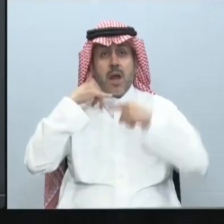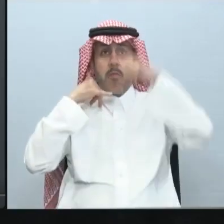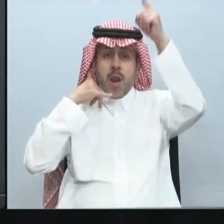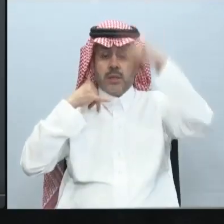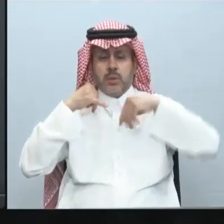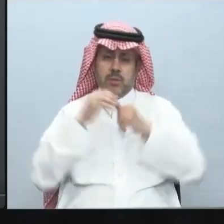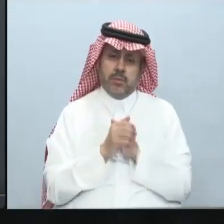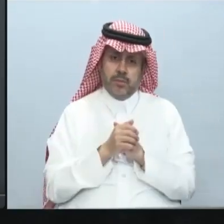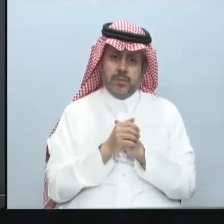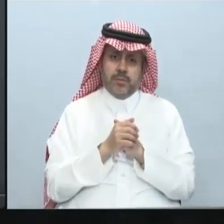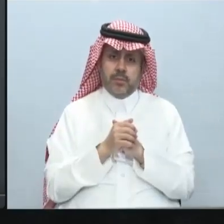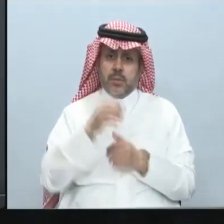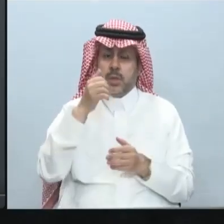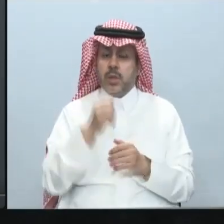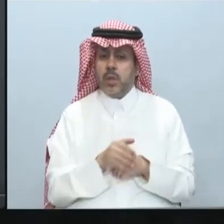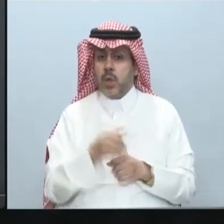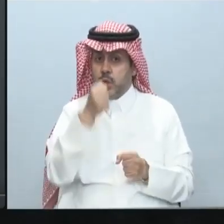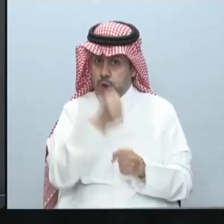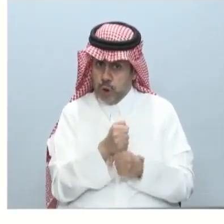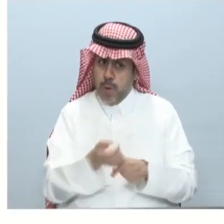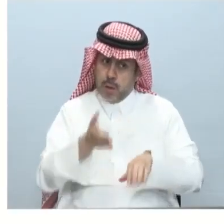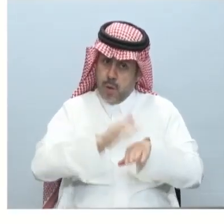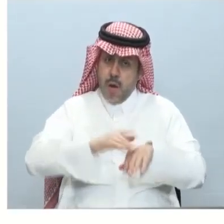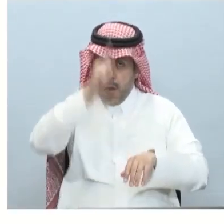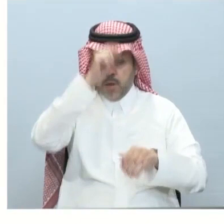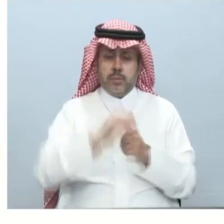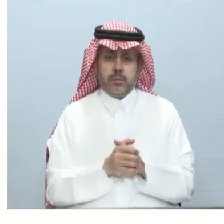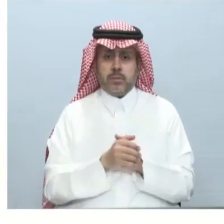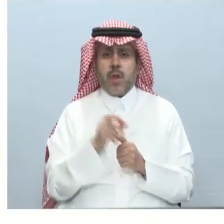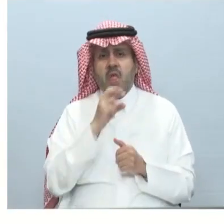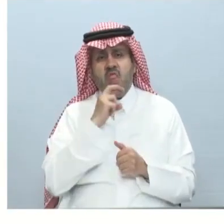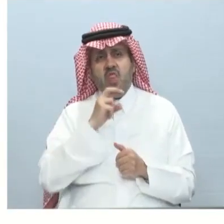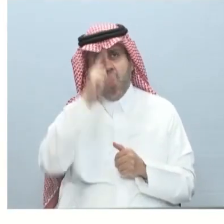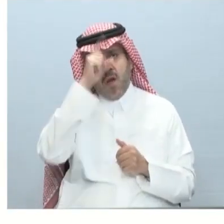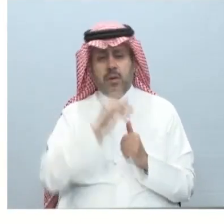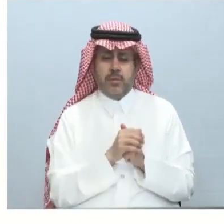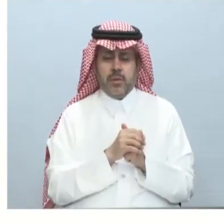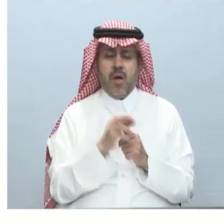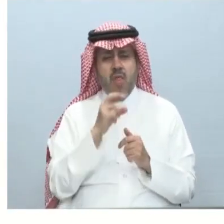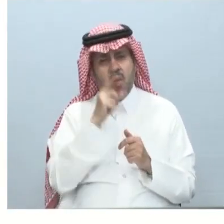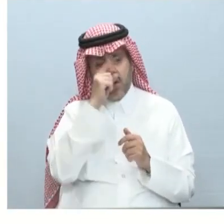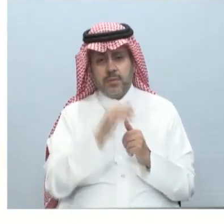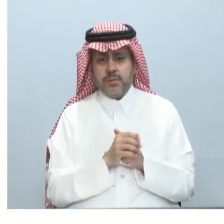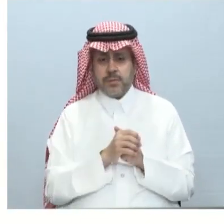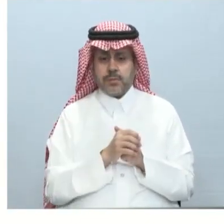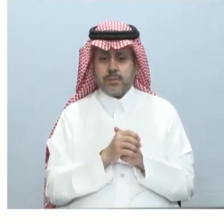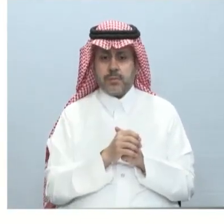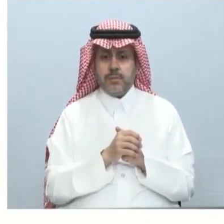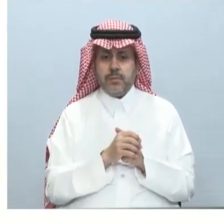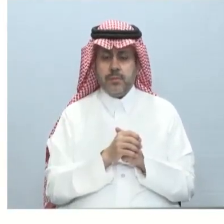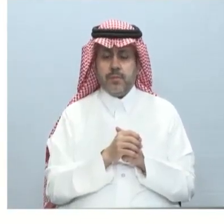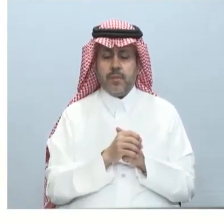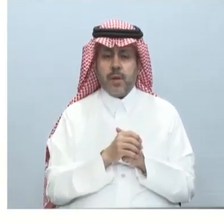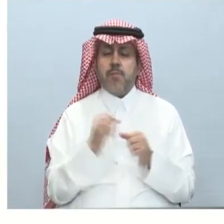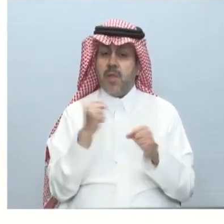سبحانه لان فيه اعتماد وفيه خضوع وايضا فيه افتقار اليه سبحانه وتعالى كما